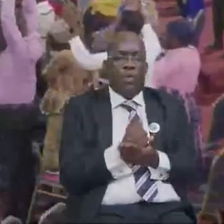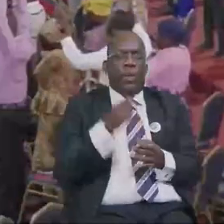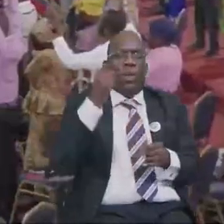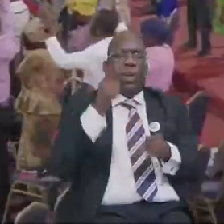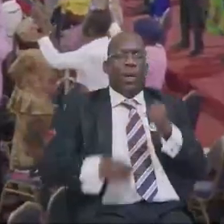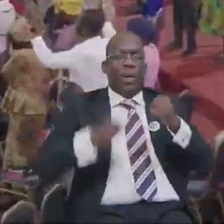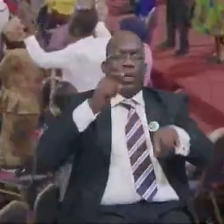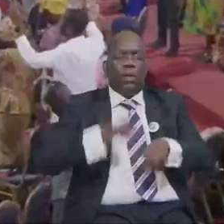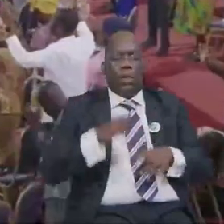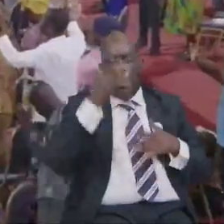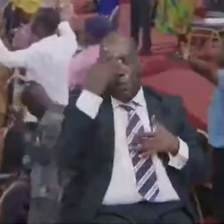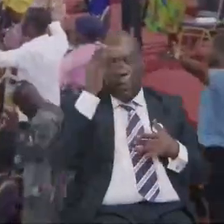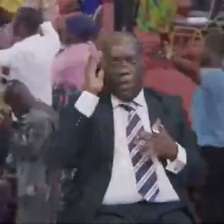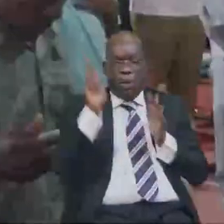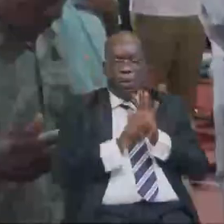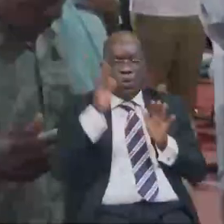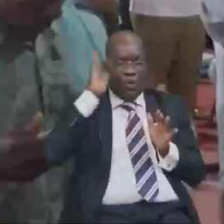Qu'une maladie ne viendra sur toi.